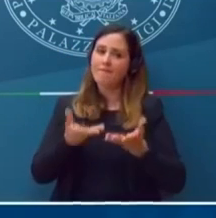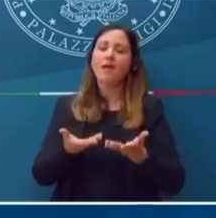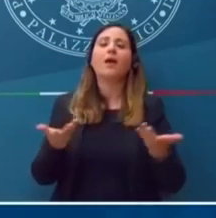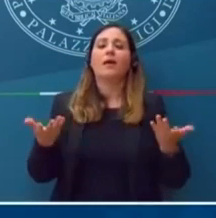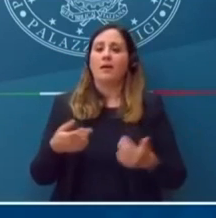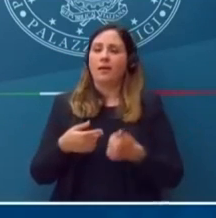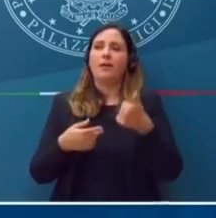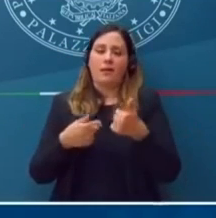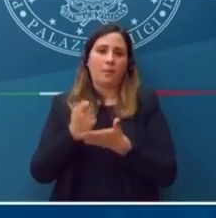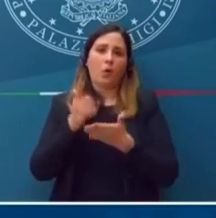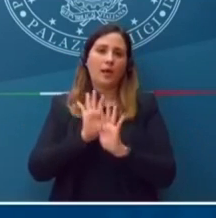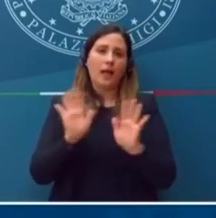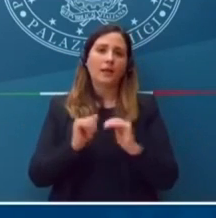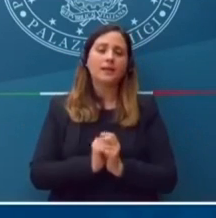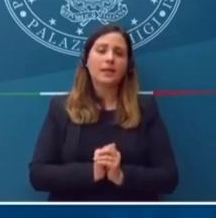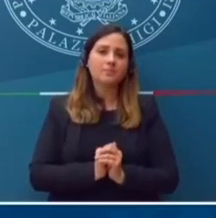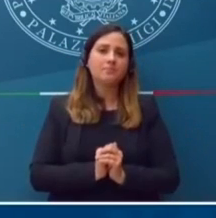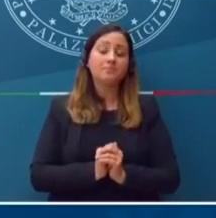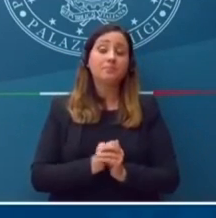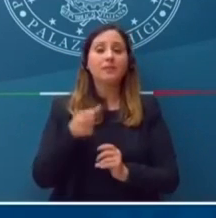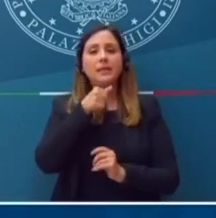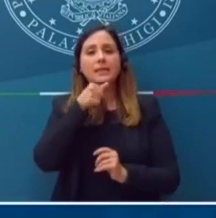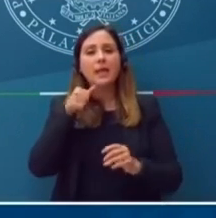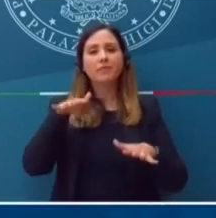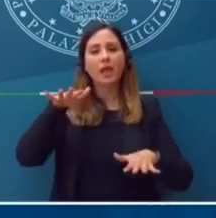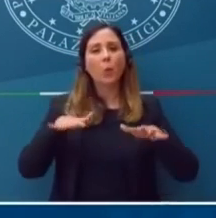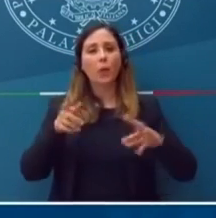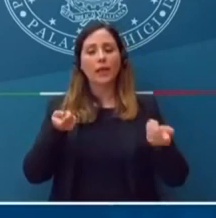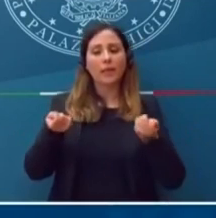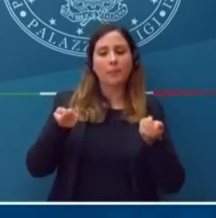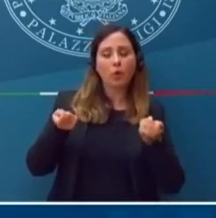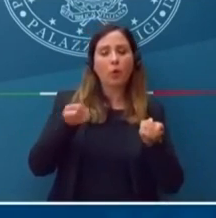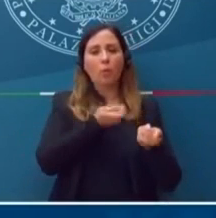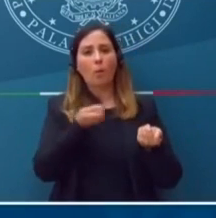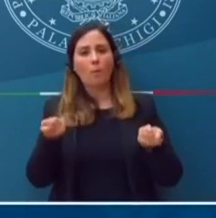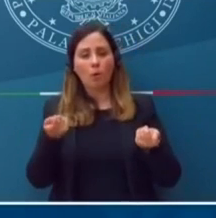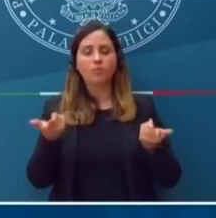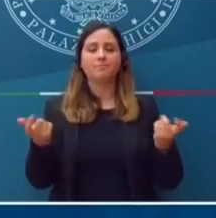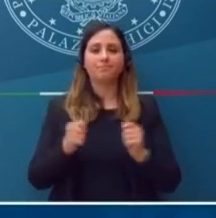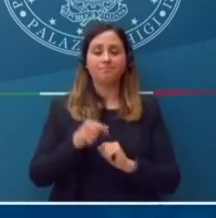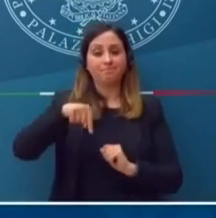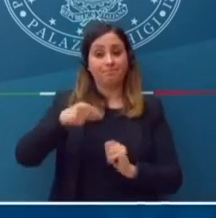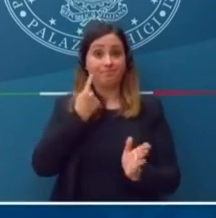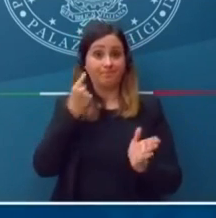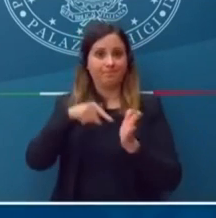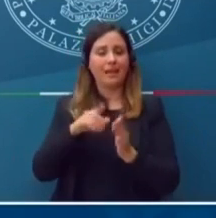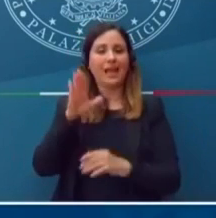Questo è importante. Secondo me bisogna trovare l'equilibrio giusto. E qui vengo alla Libia.